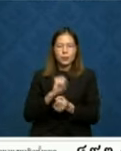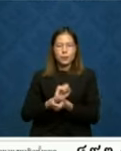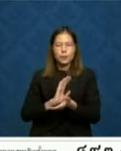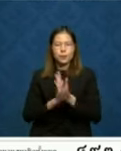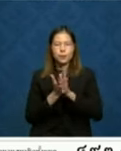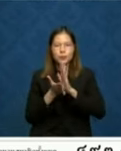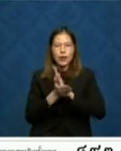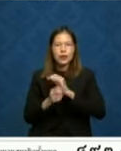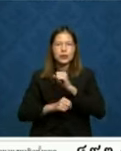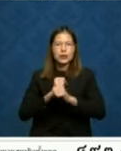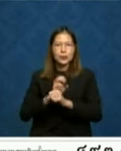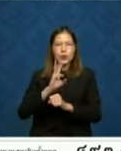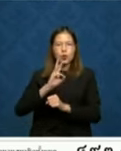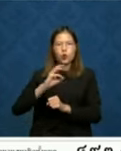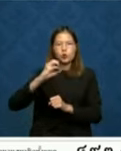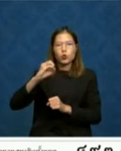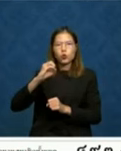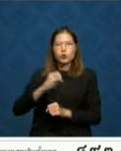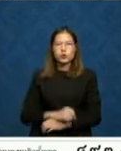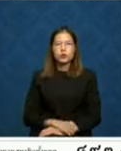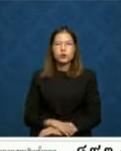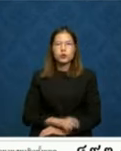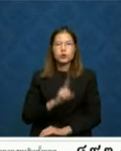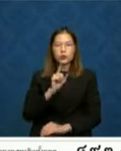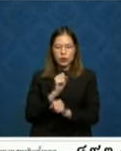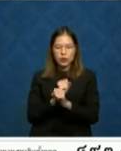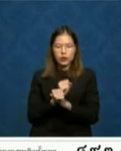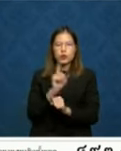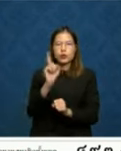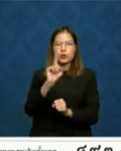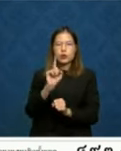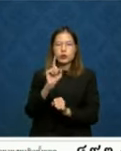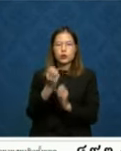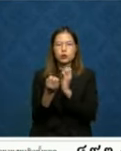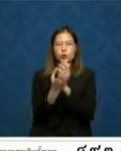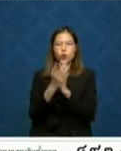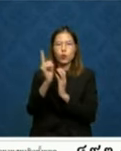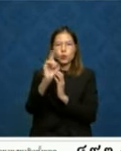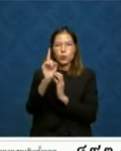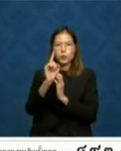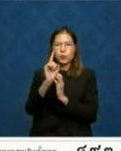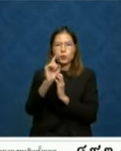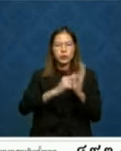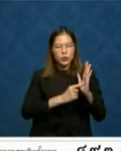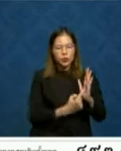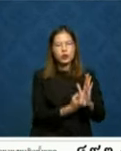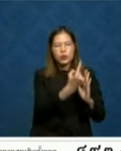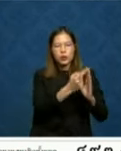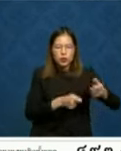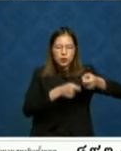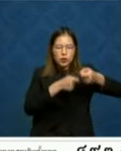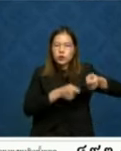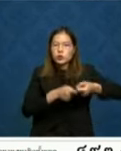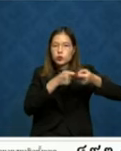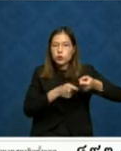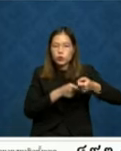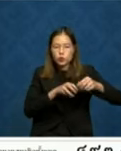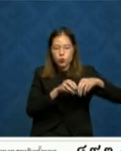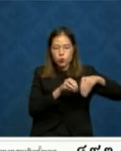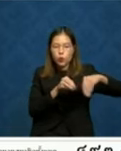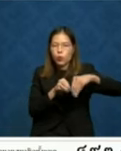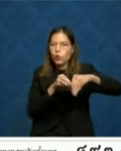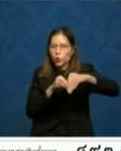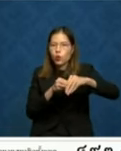งใหม่ตั้งแต่ปี60ครับสิ่งเหล่านี้ครับมันกระทบไปถึงต้นน้ำแน่นอนถึงเกษตรกรผู้ปลูกยาสูบครับ